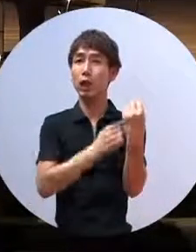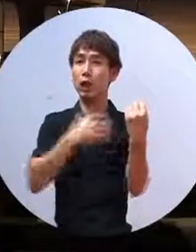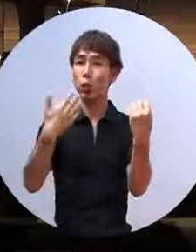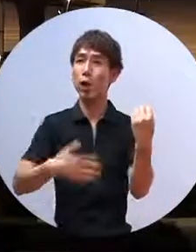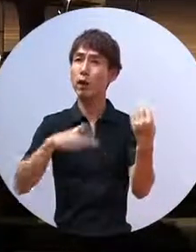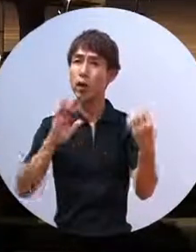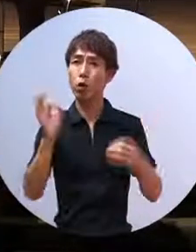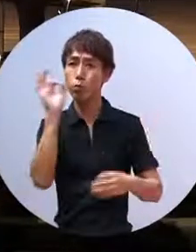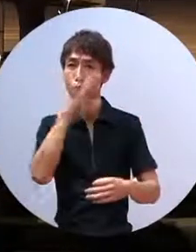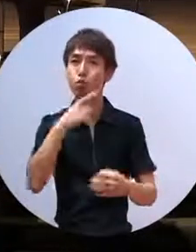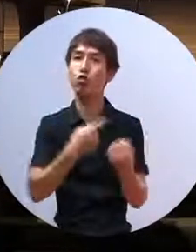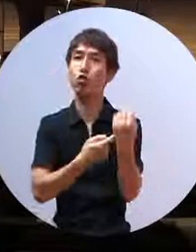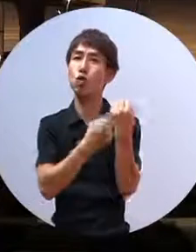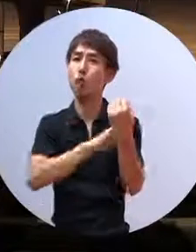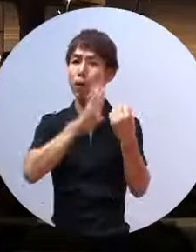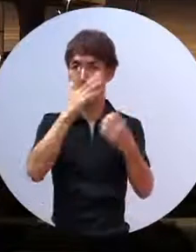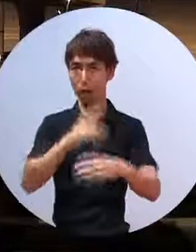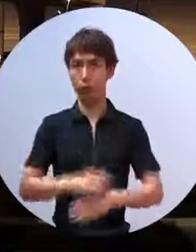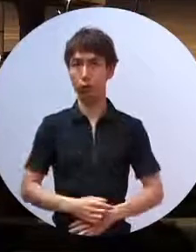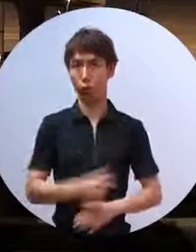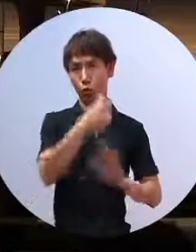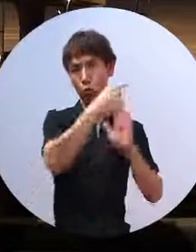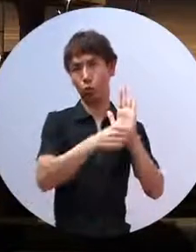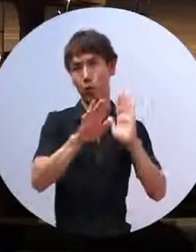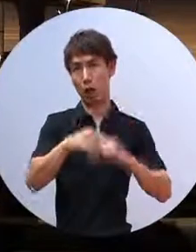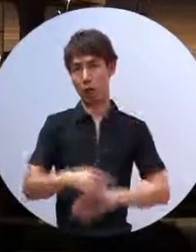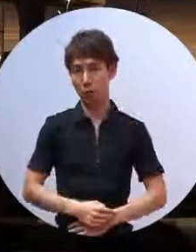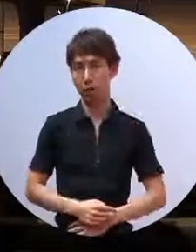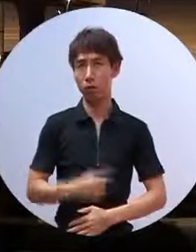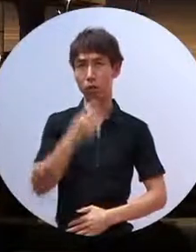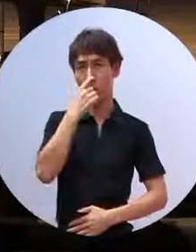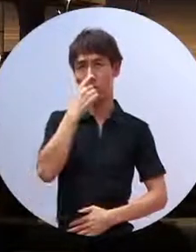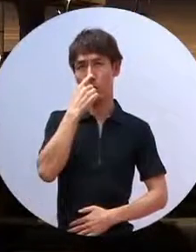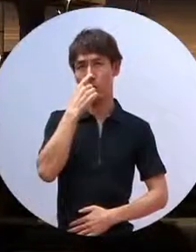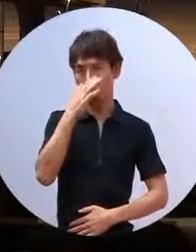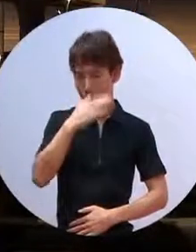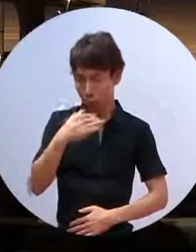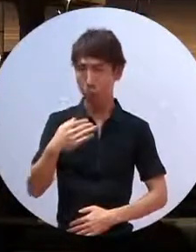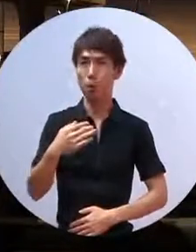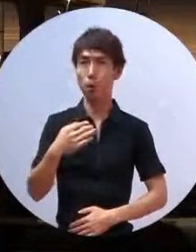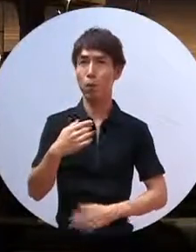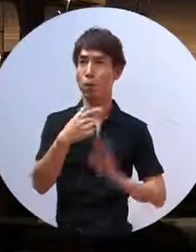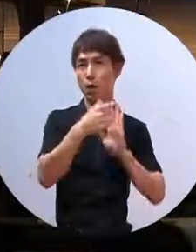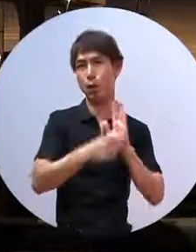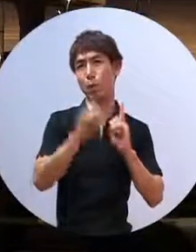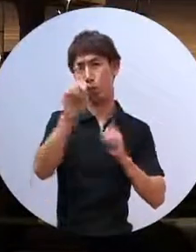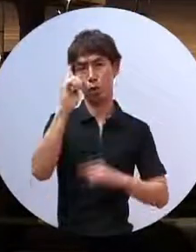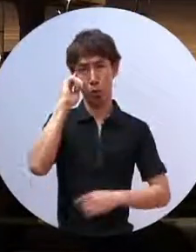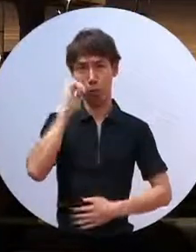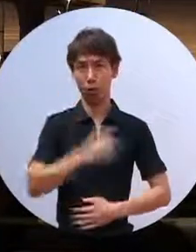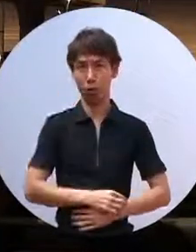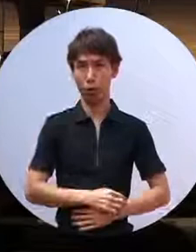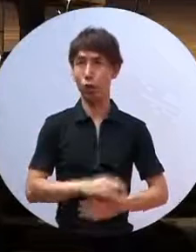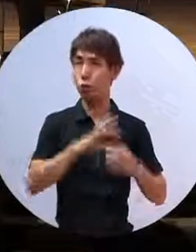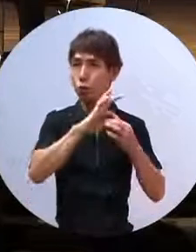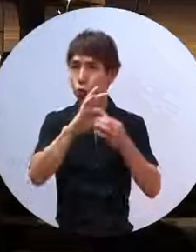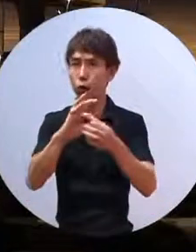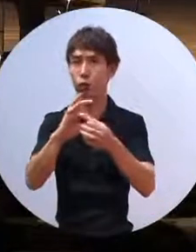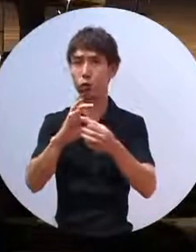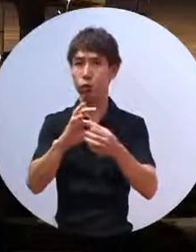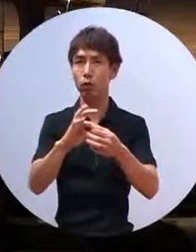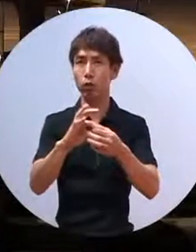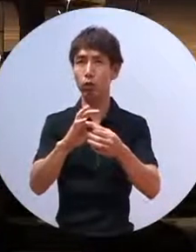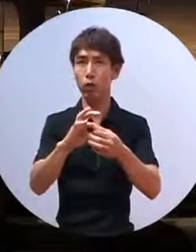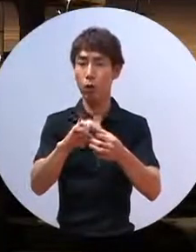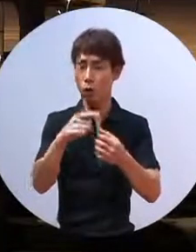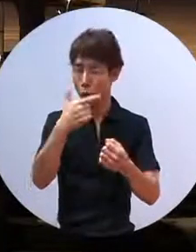だけど無力じゃないっていう言葉があるんですけども、これはもう本当に私たち被爆教にとっても合言葉であって、続けること